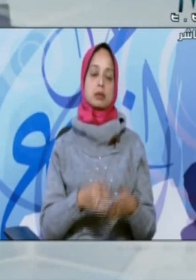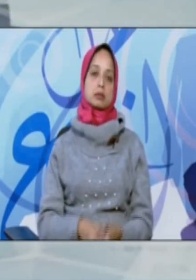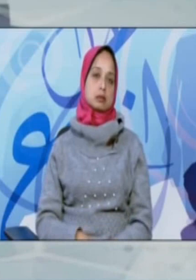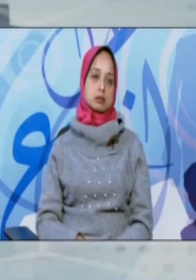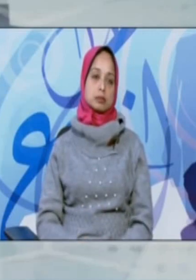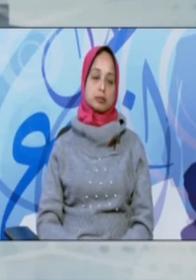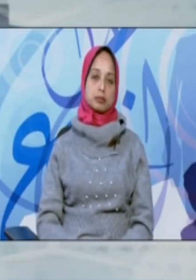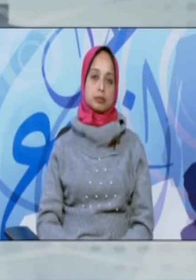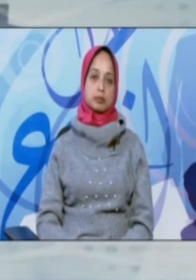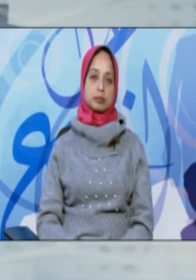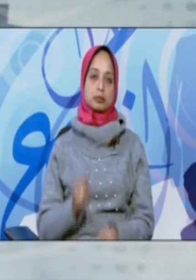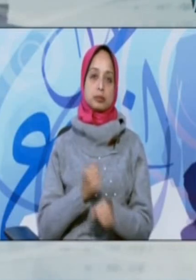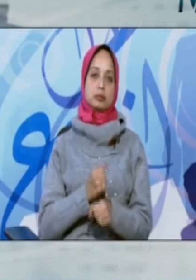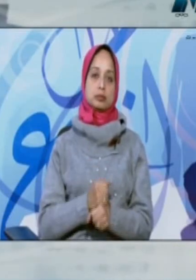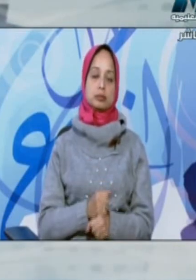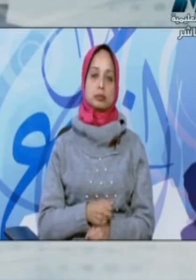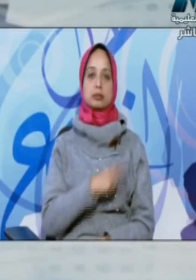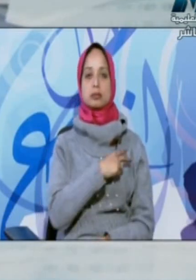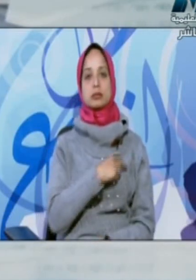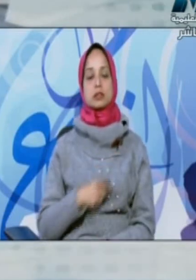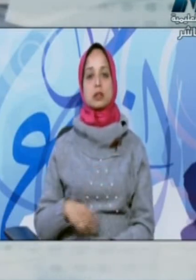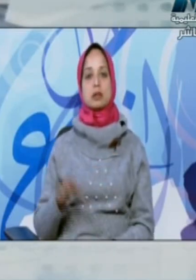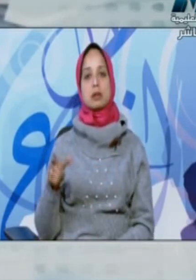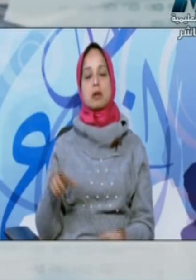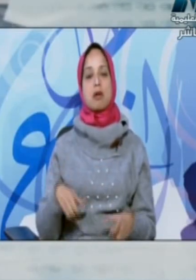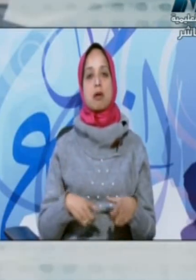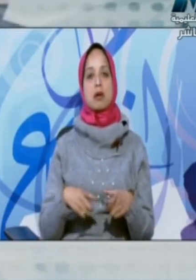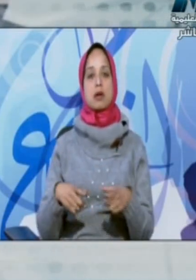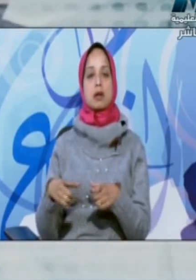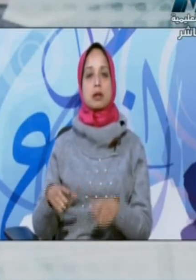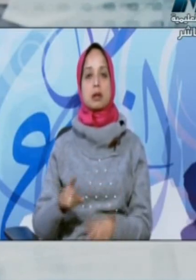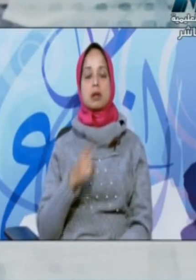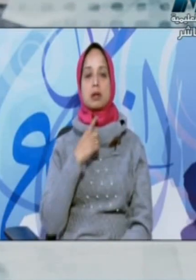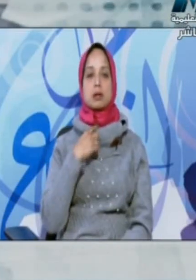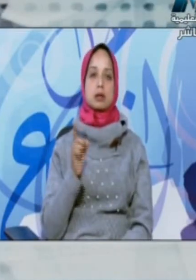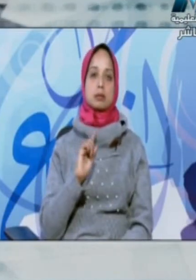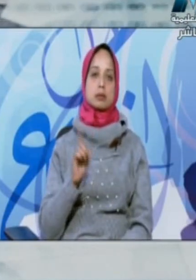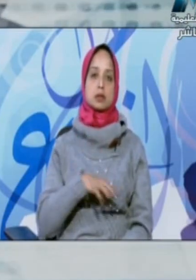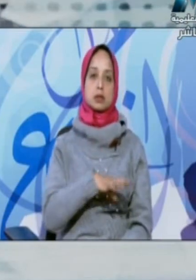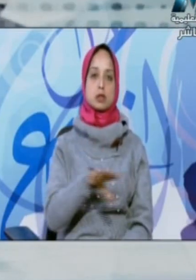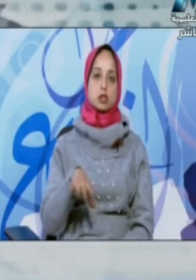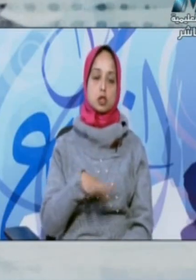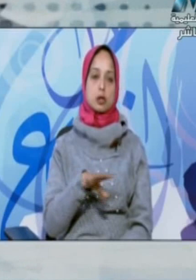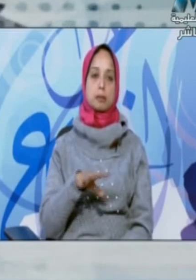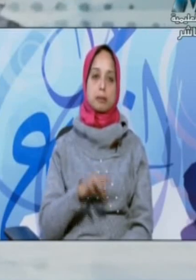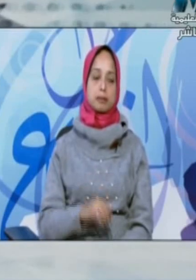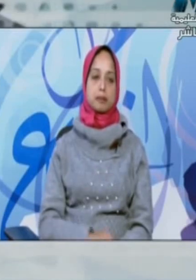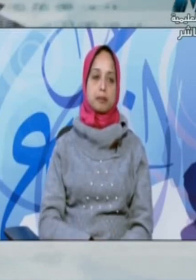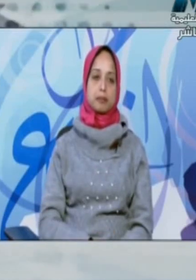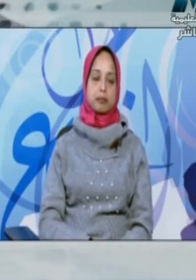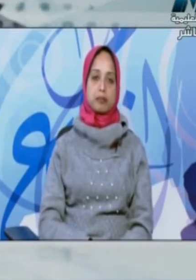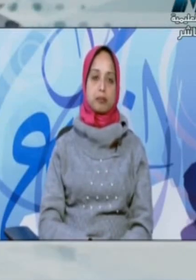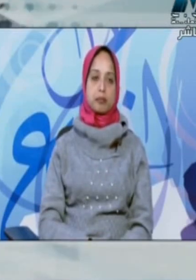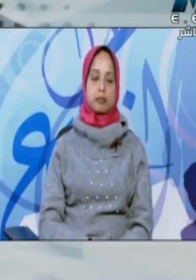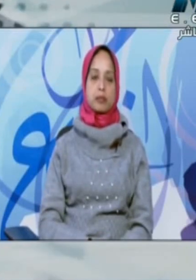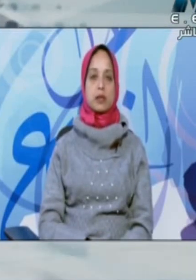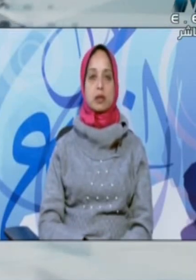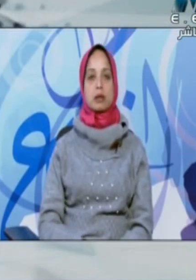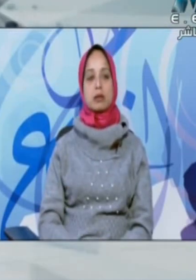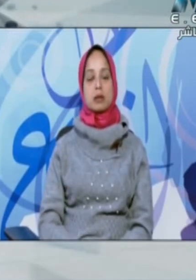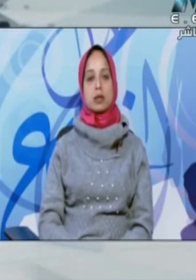تالفت حكومات اقليه لا تحظى بثقه الشعب. تالفت حكومات ايه؟ اقليه. عندي كان حوالي